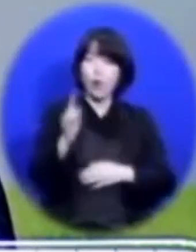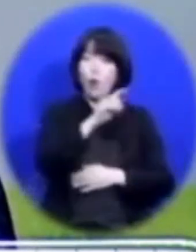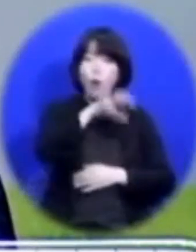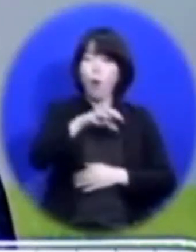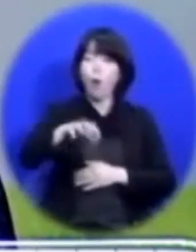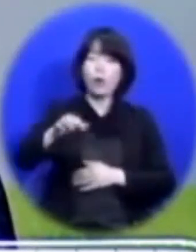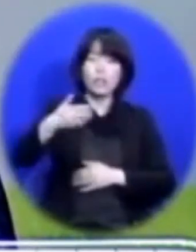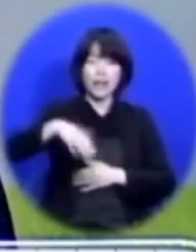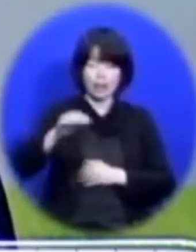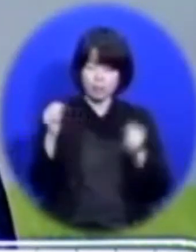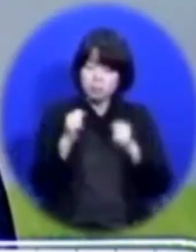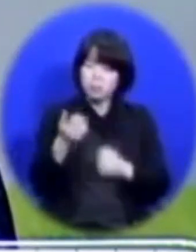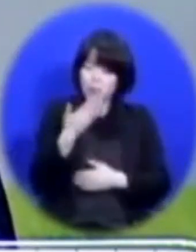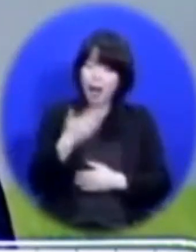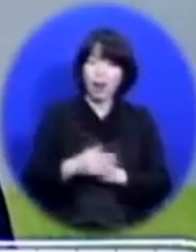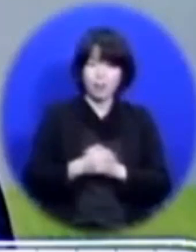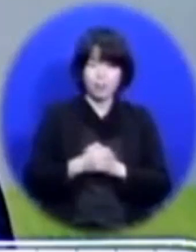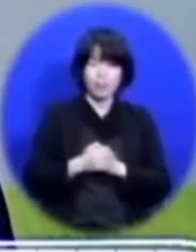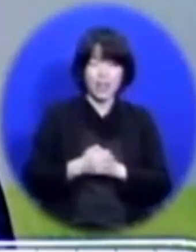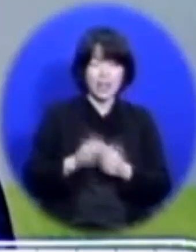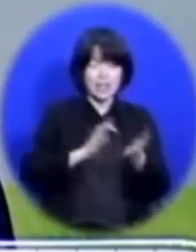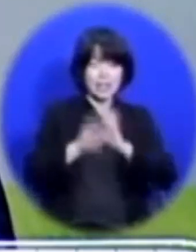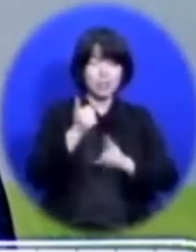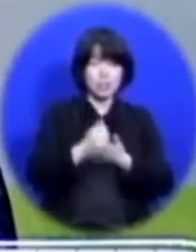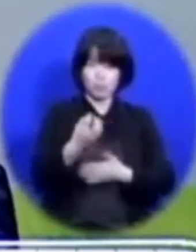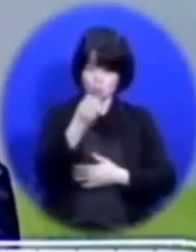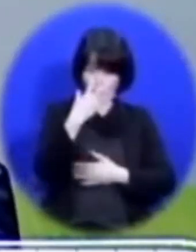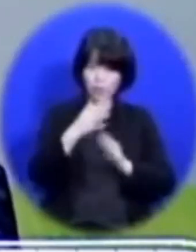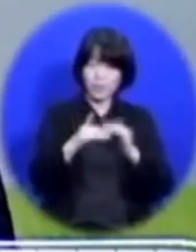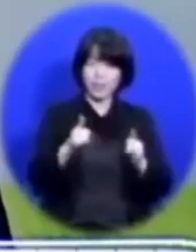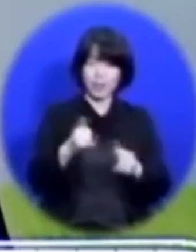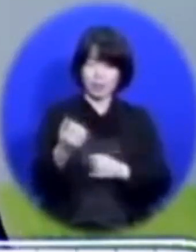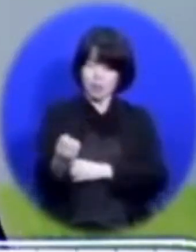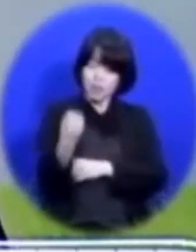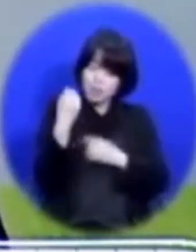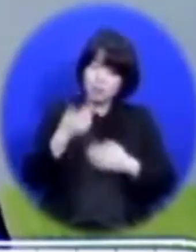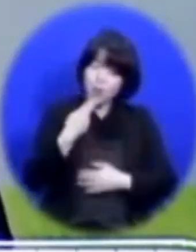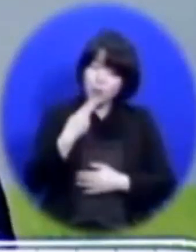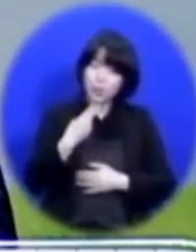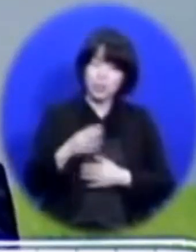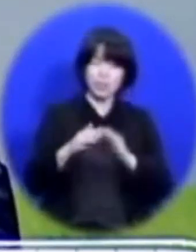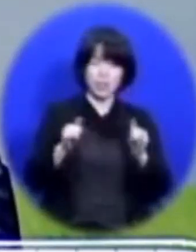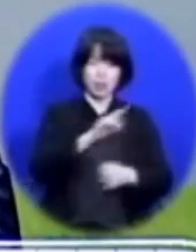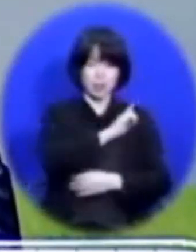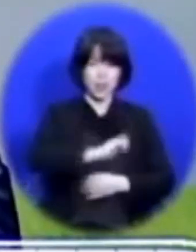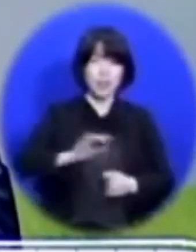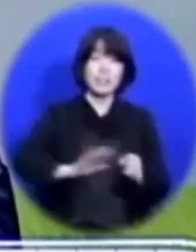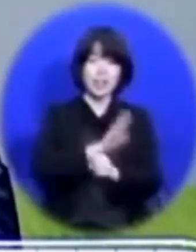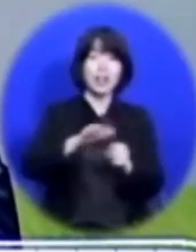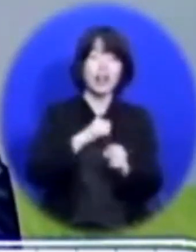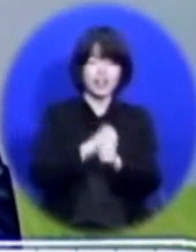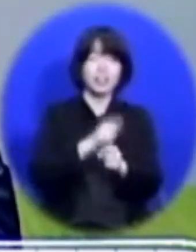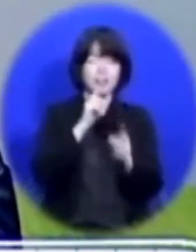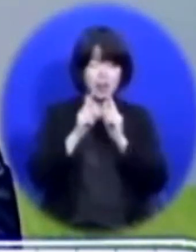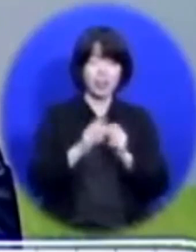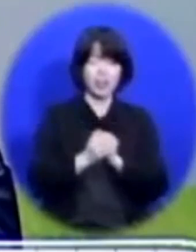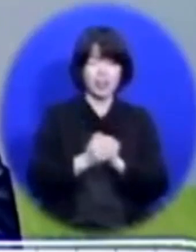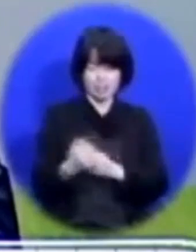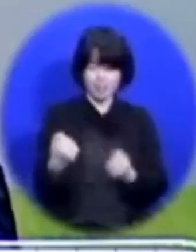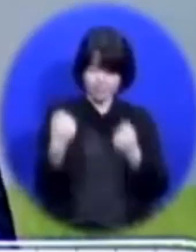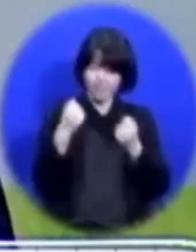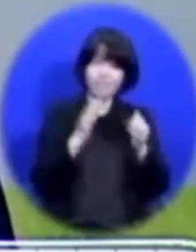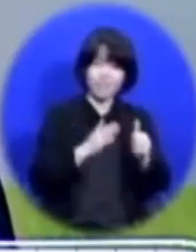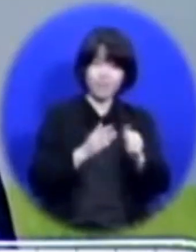어딜가든항상버려진존재취급을받았다.사람들은 예수님이못생기고힘없는사람들을가장사랑하셨다고말합니다 .기운을내다